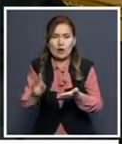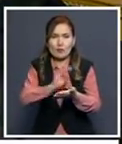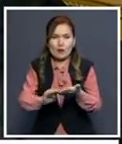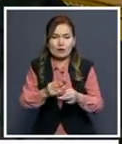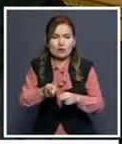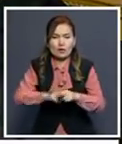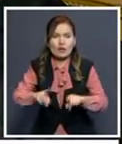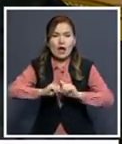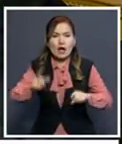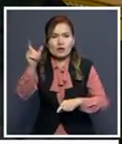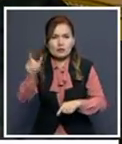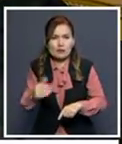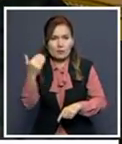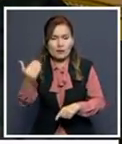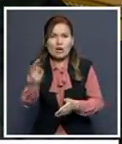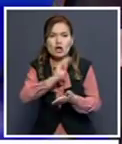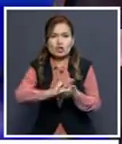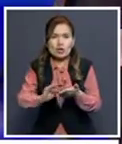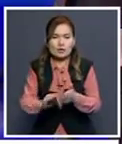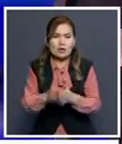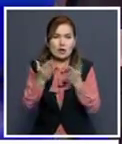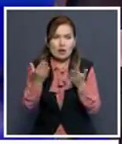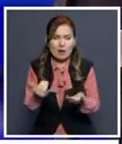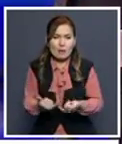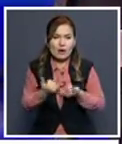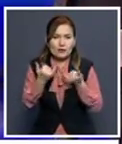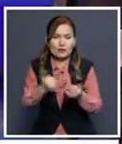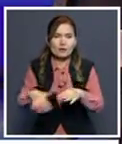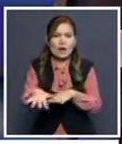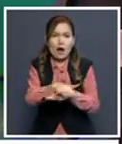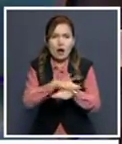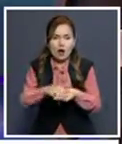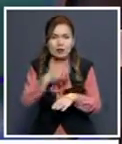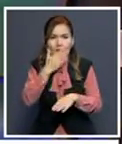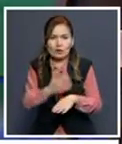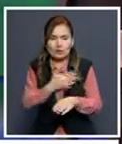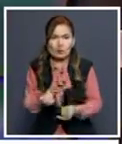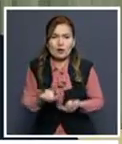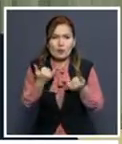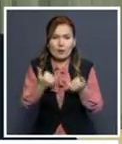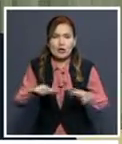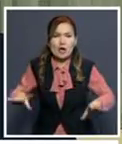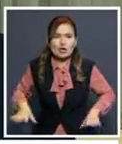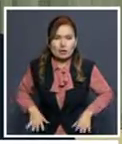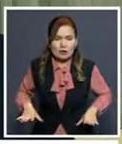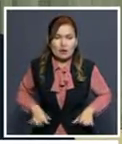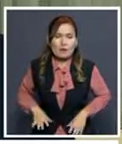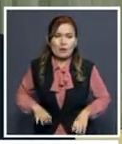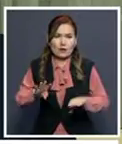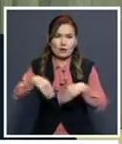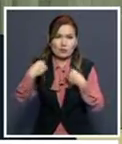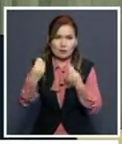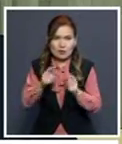талантына бас иеді. Жазушының осына орасан еңбегін елеген оқырмандары арқасына шапан жауып, астына ат мінгізді. Туған елдің қадірін